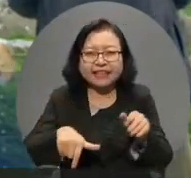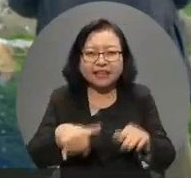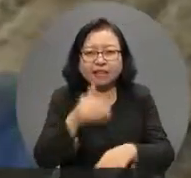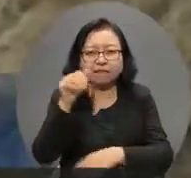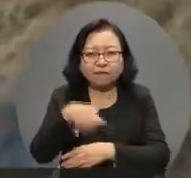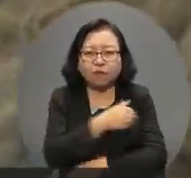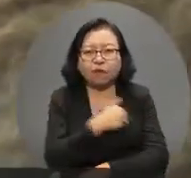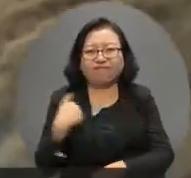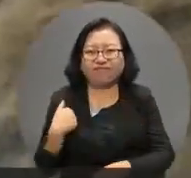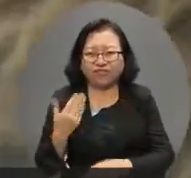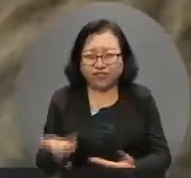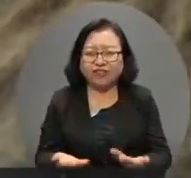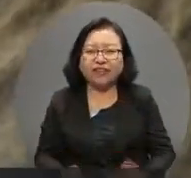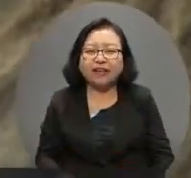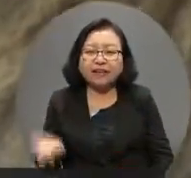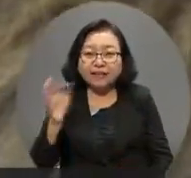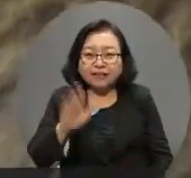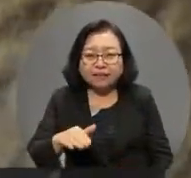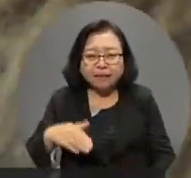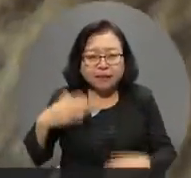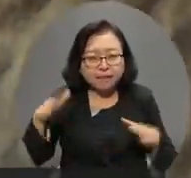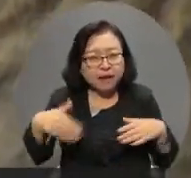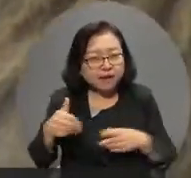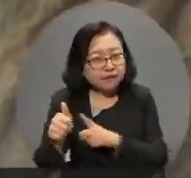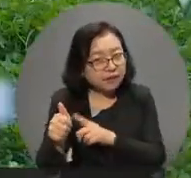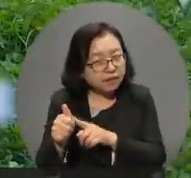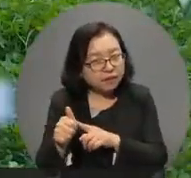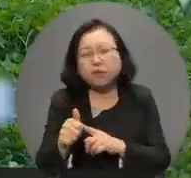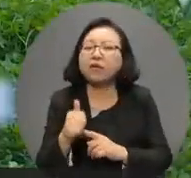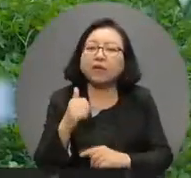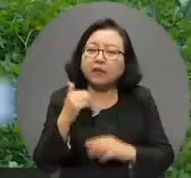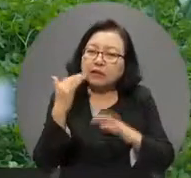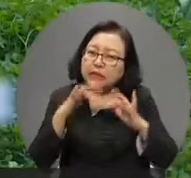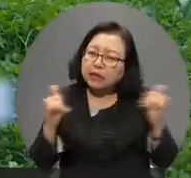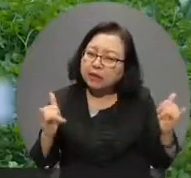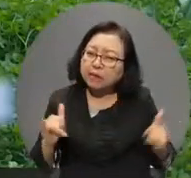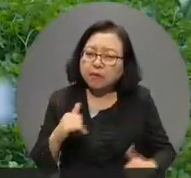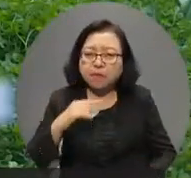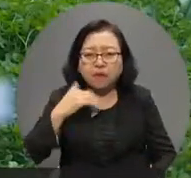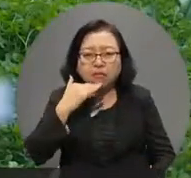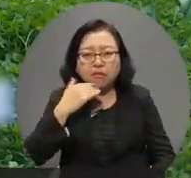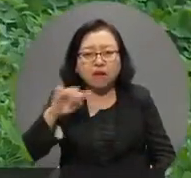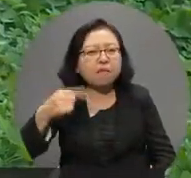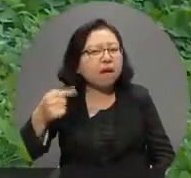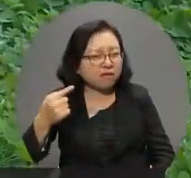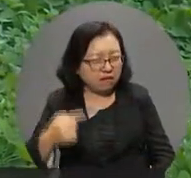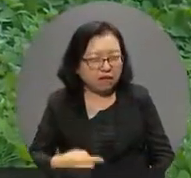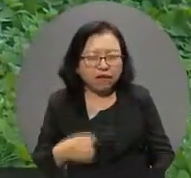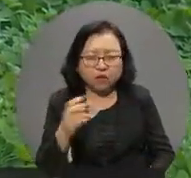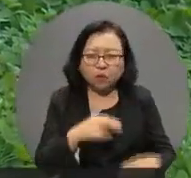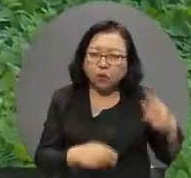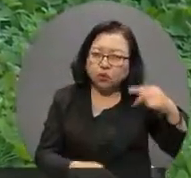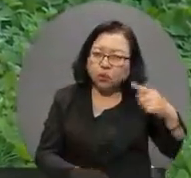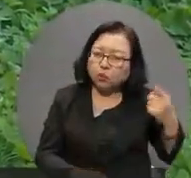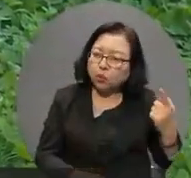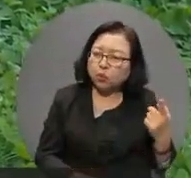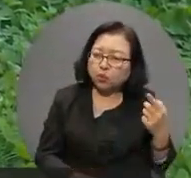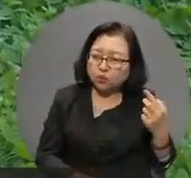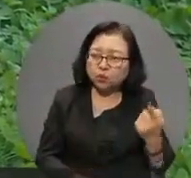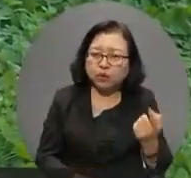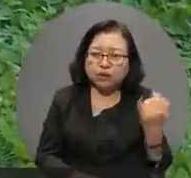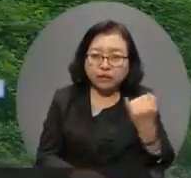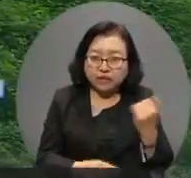가졌습니다. 하지만 바람이는 사람 나이로 100세 가까운 고령인데다 도도 역시 병 때문에 자궁을